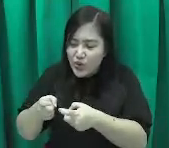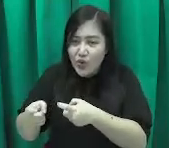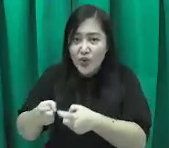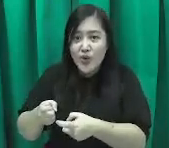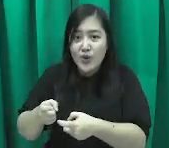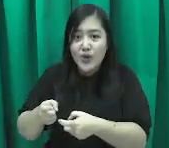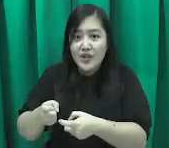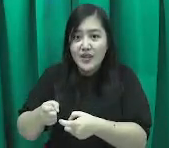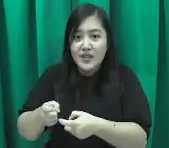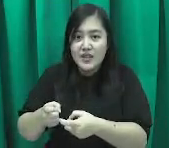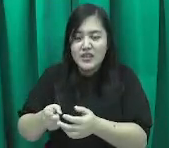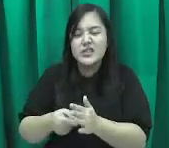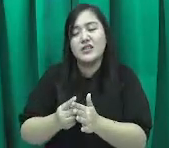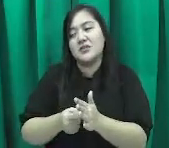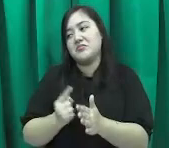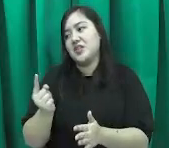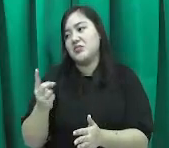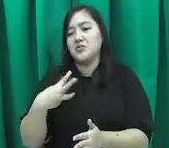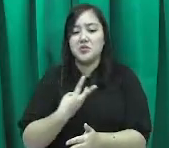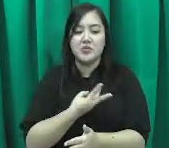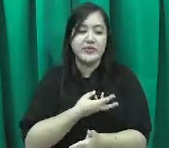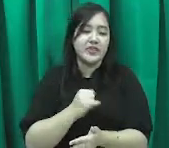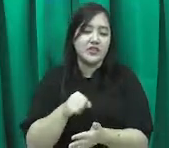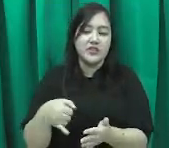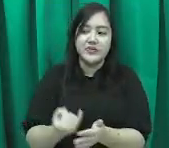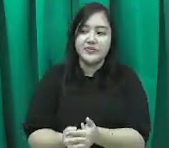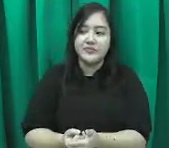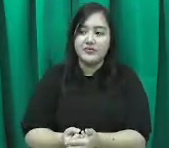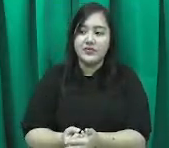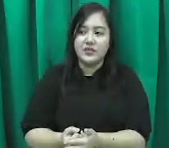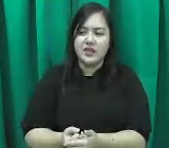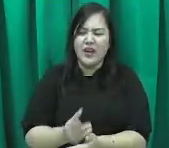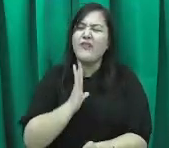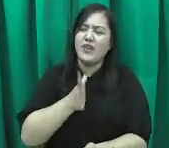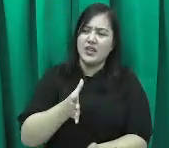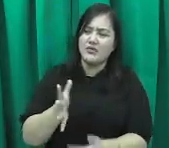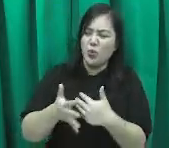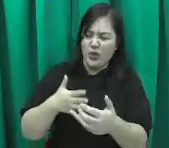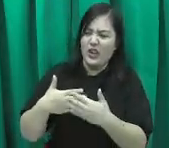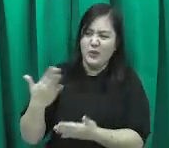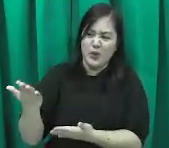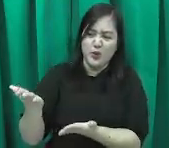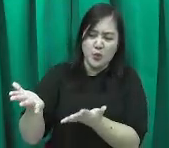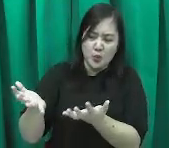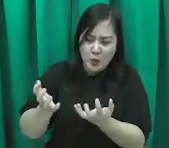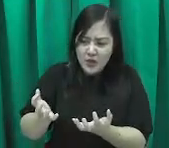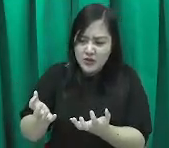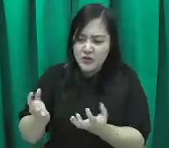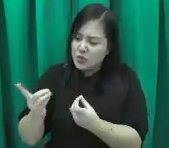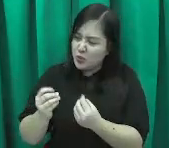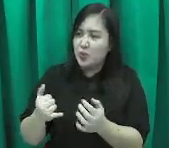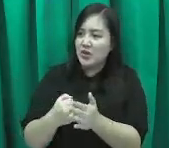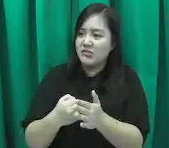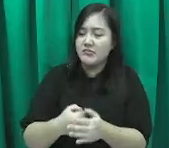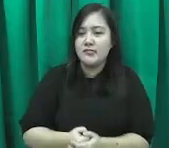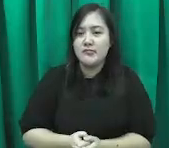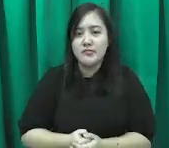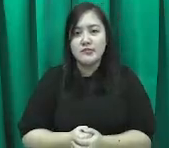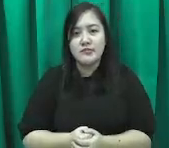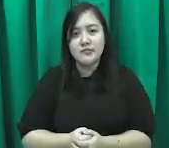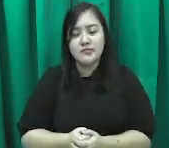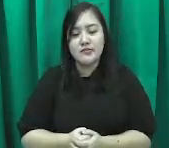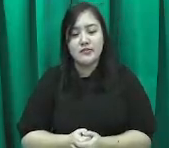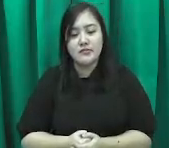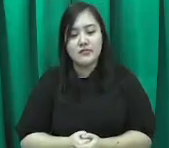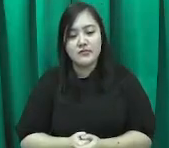we tend to say na bahala ka na nga, hands off na ako sa iyo. Yeah. So let's try not to do that. At saka, bago ka magsasabi nung